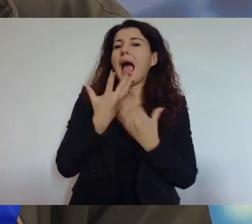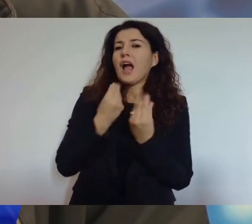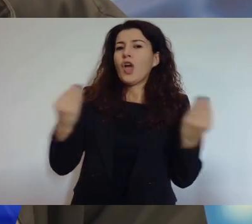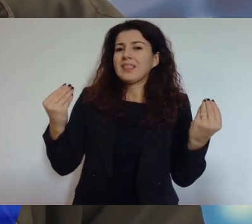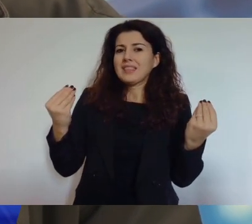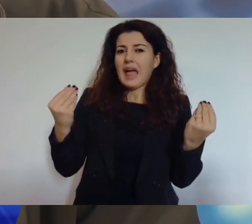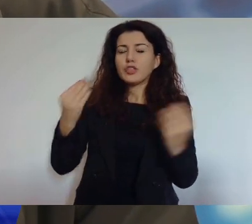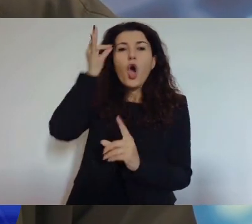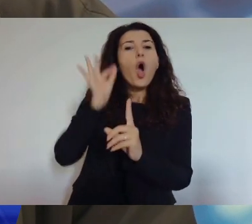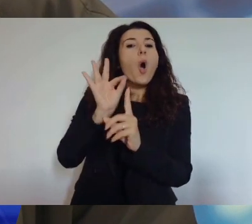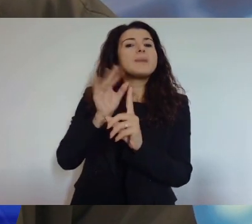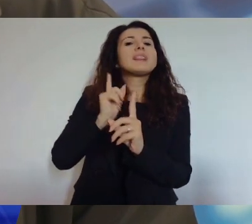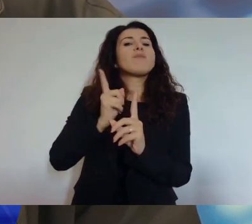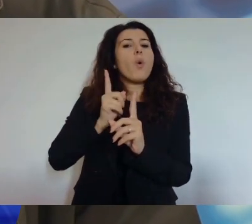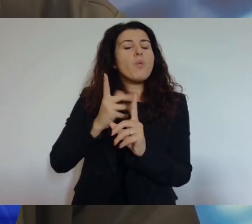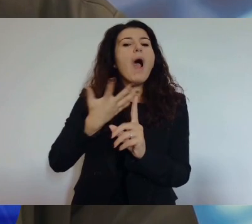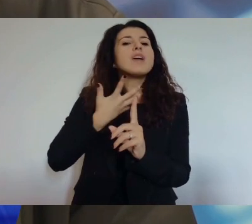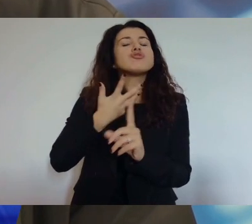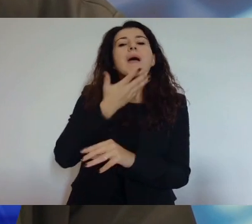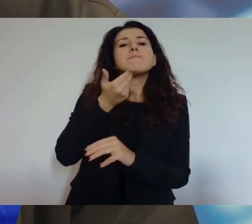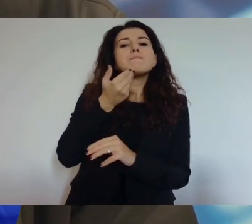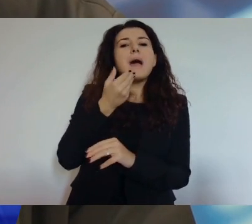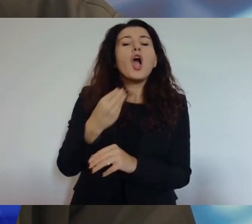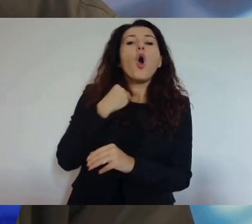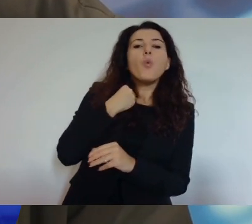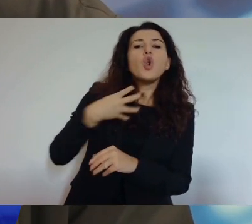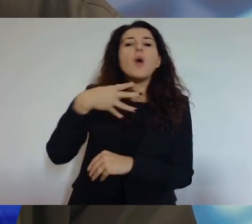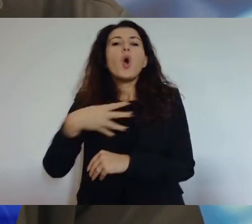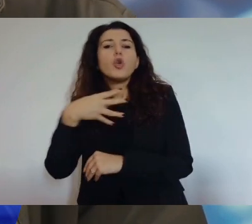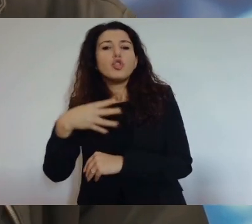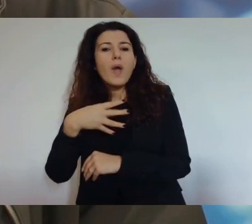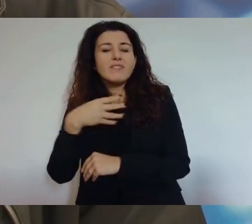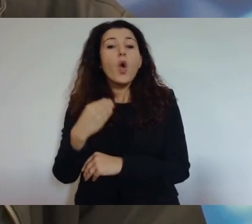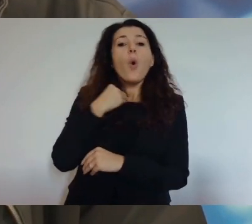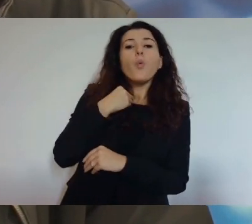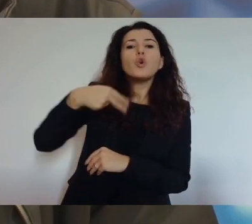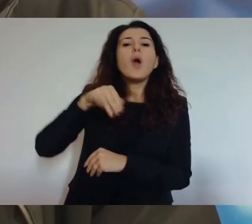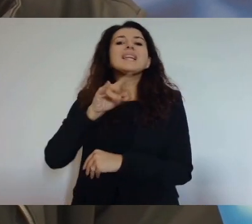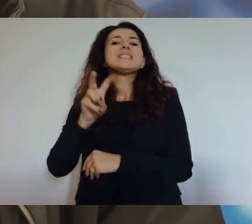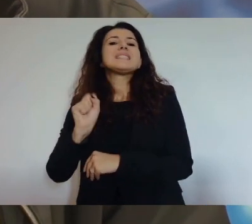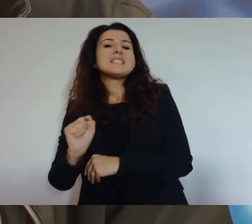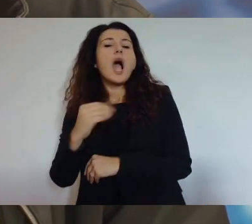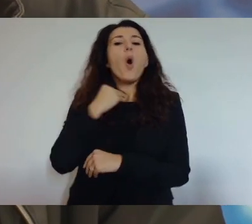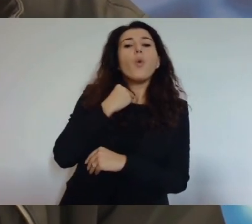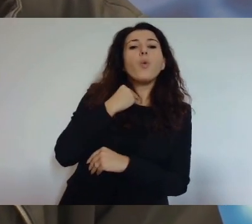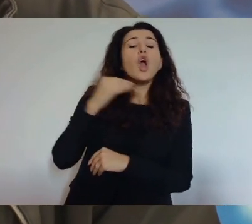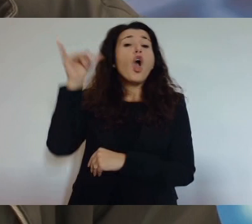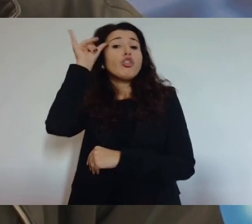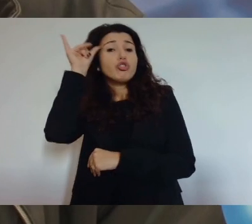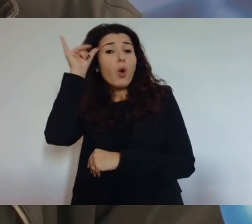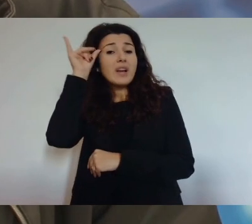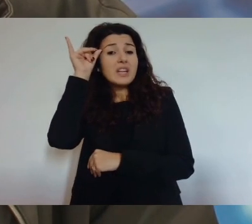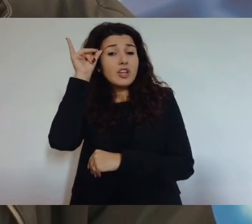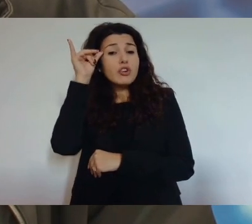ripristinando la linea sospesa tra la cuneo mondovì potenziandola cuneo nizza e anche la cuneo torino e